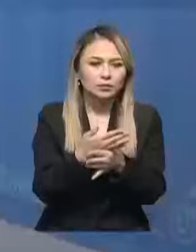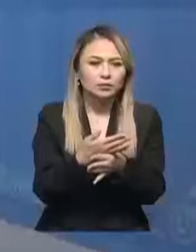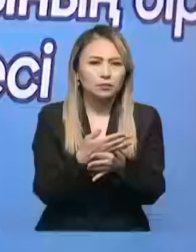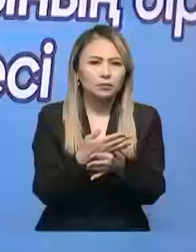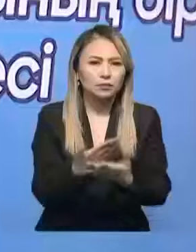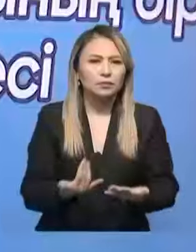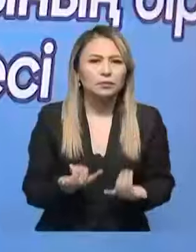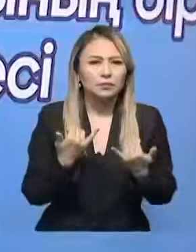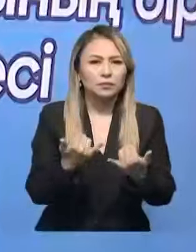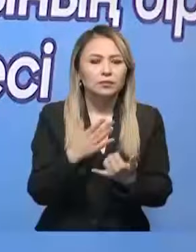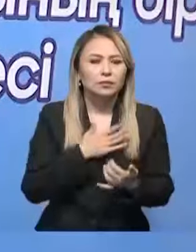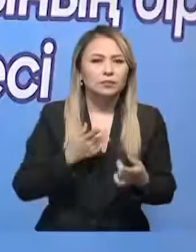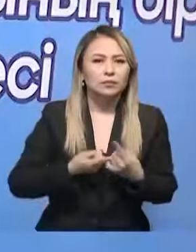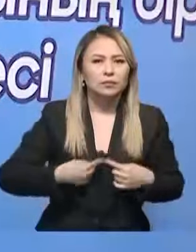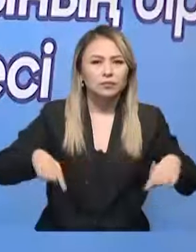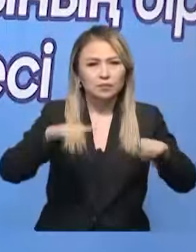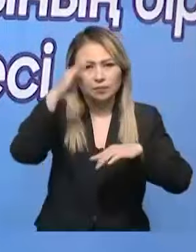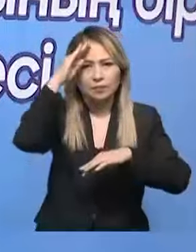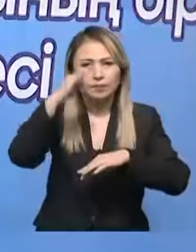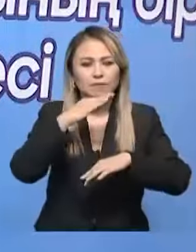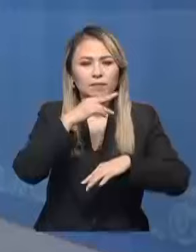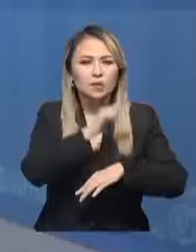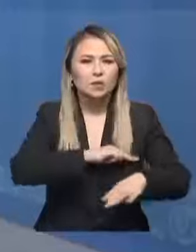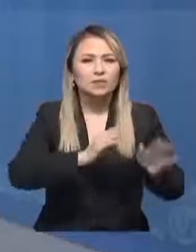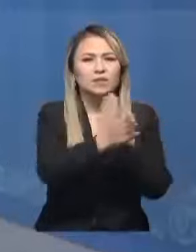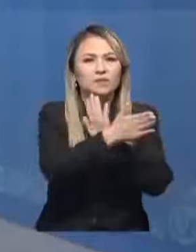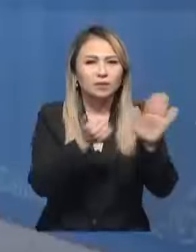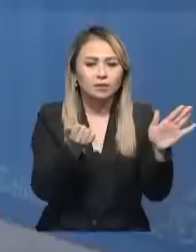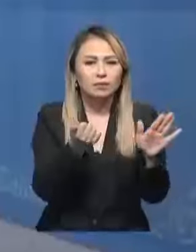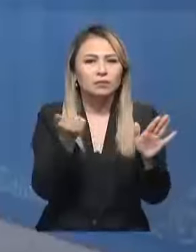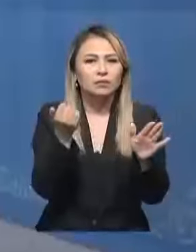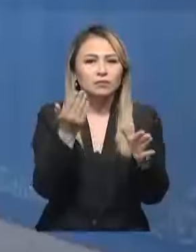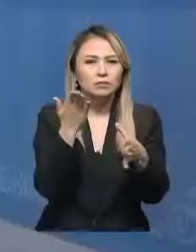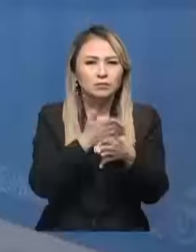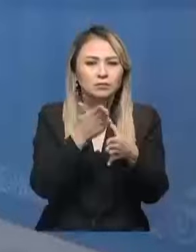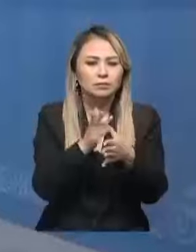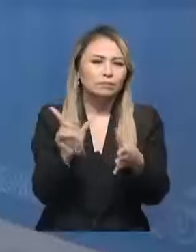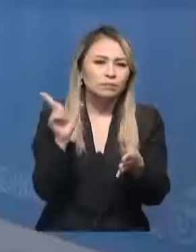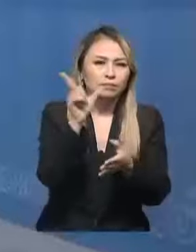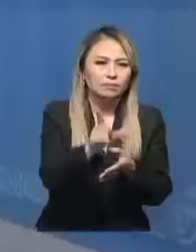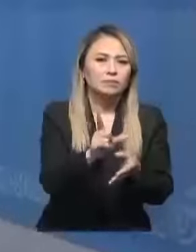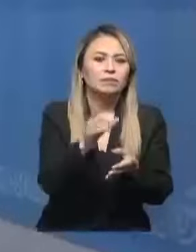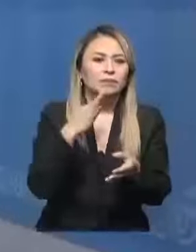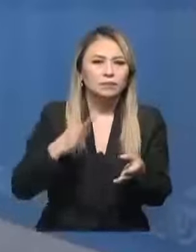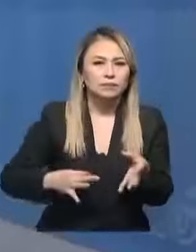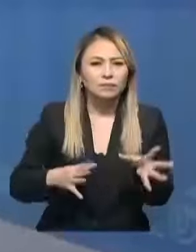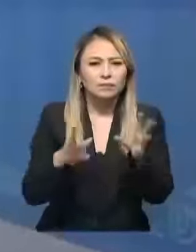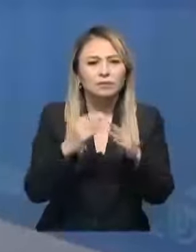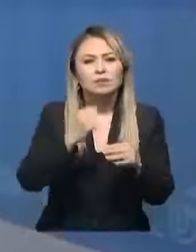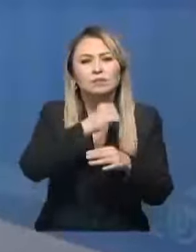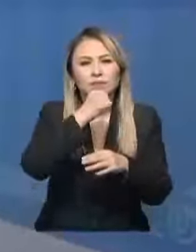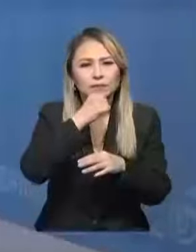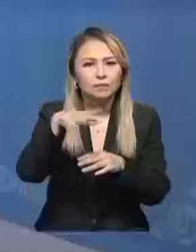Гуманитарлық көмек келгенде біздің районға папасын жұмыстан шақыртып алды көмектесуге. Ағзам бірге барған, сонда үлкен адамдармен,